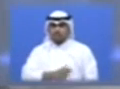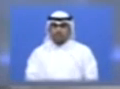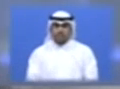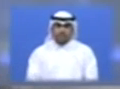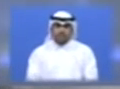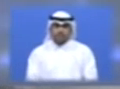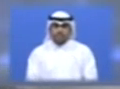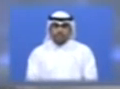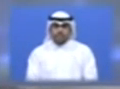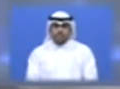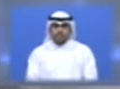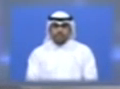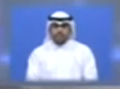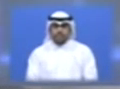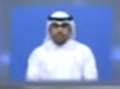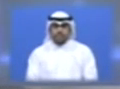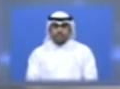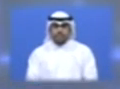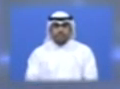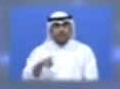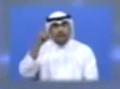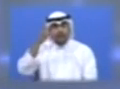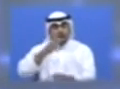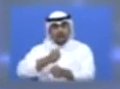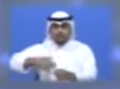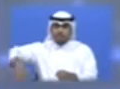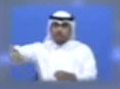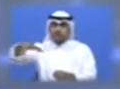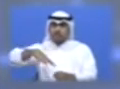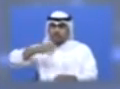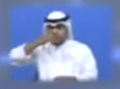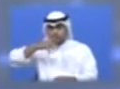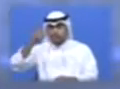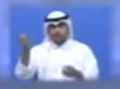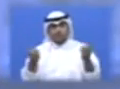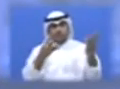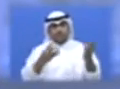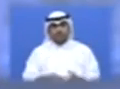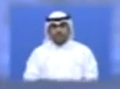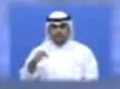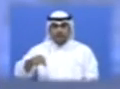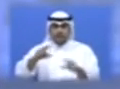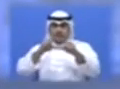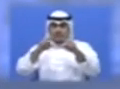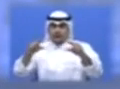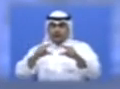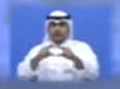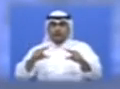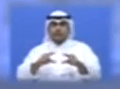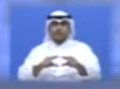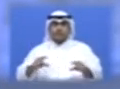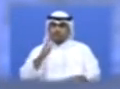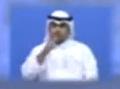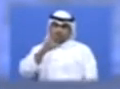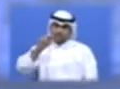وثرى الساعة 9 من صباح غد. إنا لله وإنا إليه راجعون. وسادة في الختام إليكم الآن تذكير